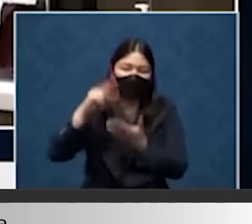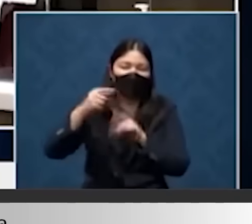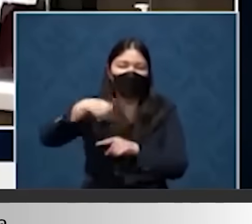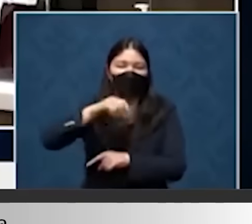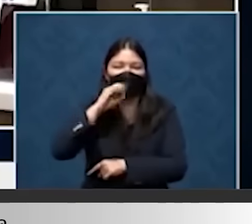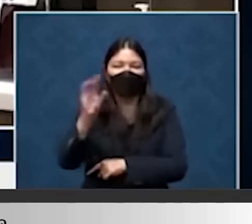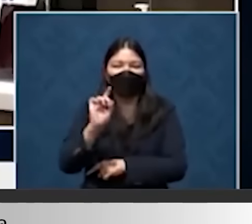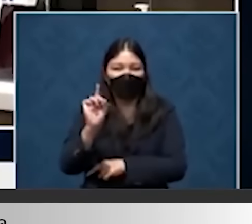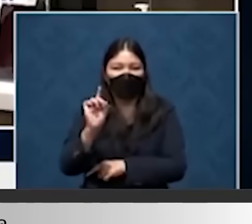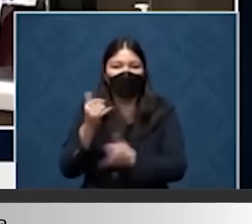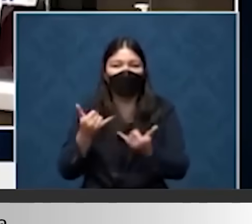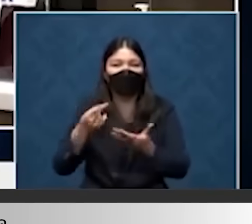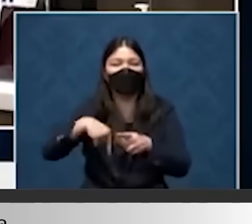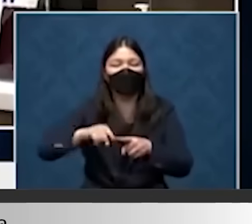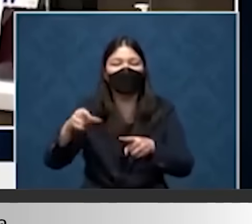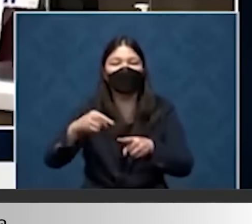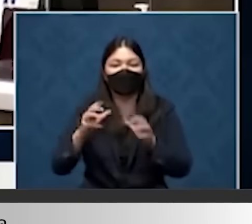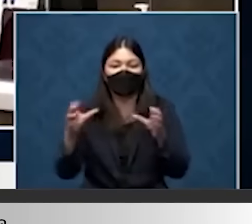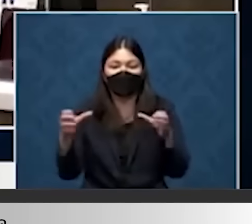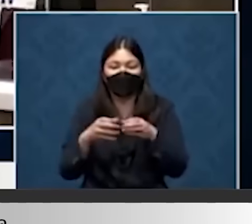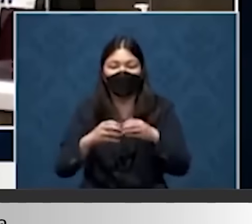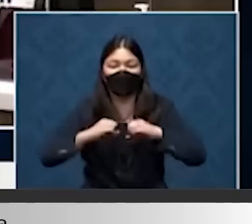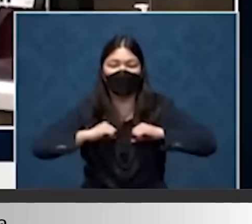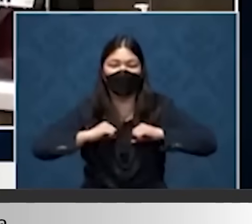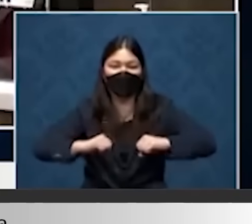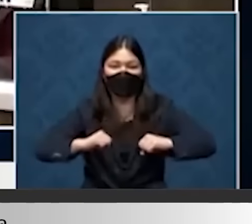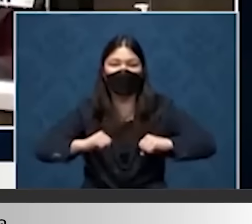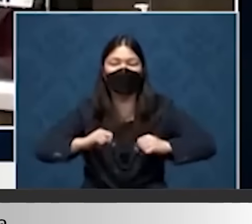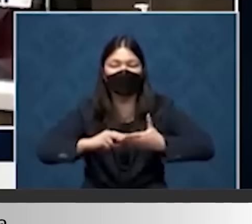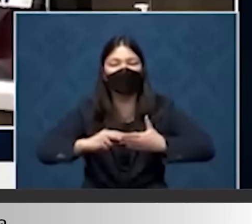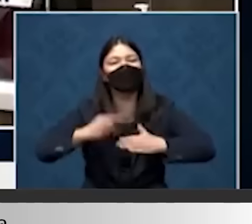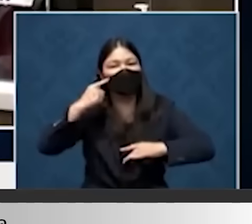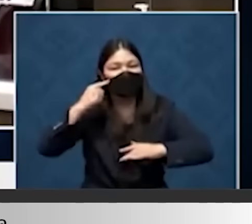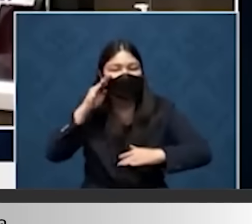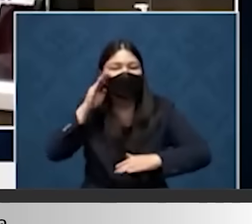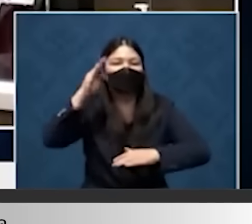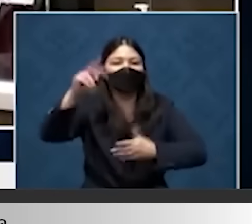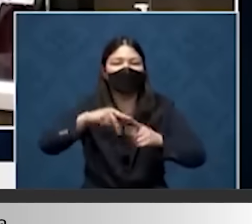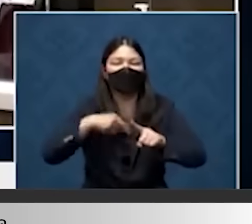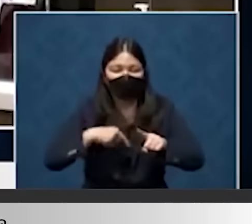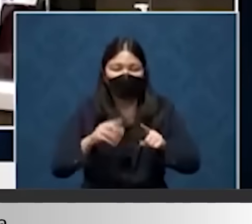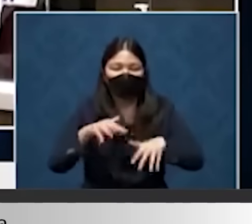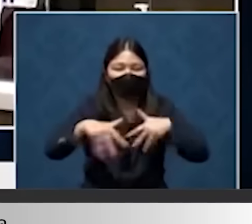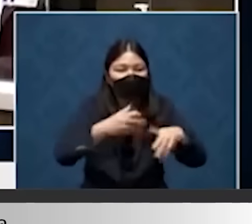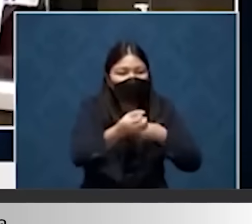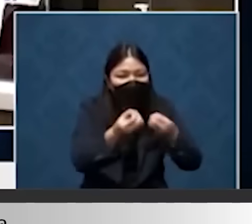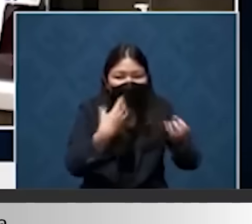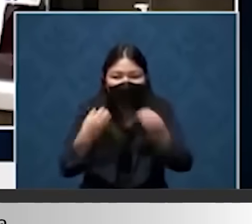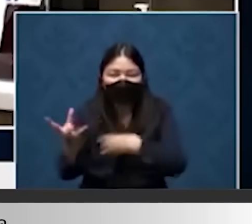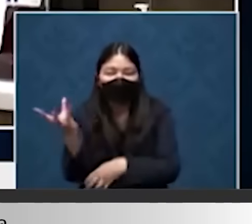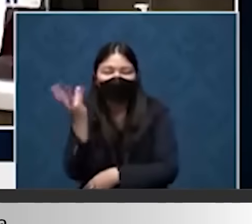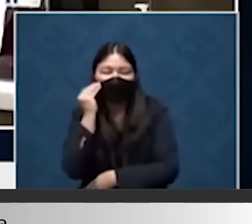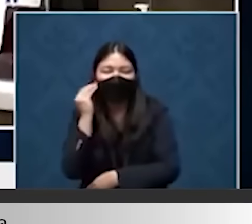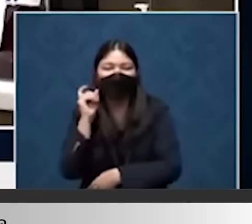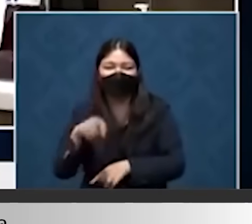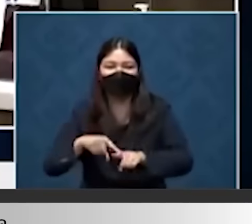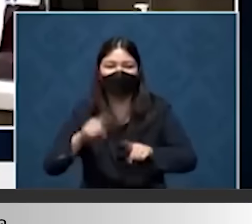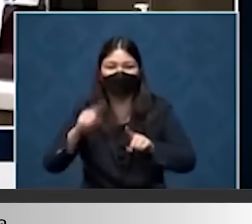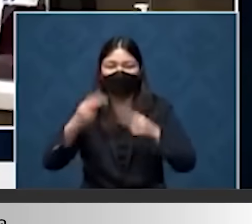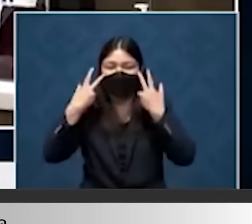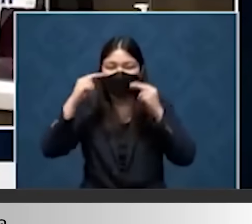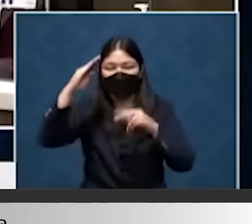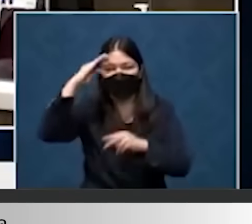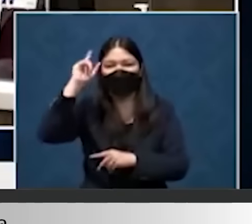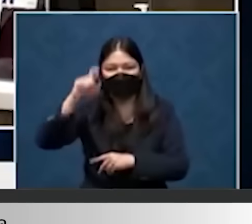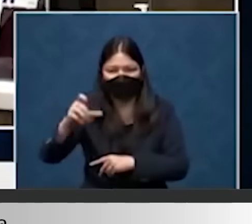าสำหรับเยาวชนซึ่งเป็นอนาคตของเราเราต้องรับฟังเสียงของพวกเขาแต่ท่านเป็นถึงผู้นำประเทศท่านต้องรักษาคำพูด